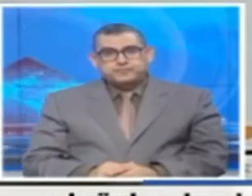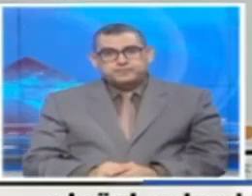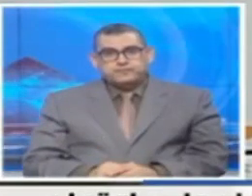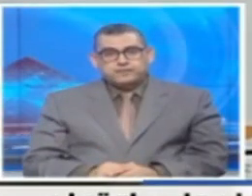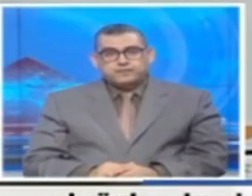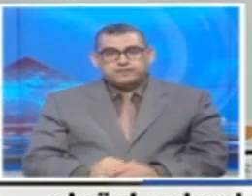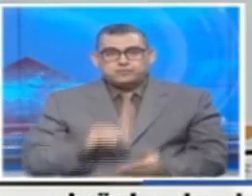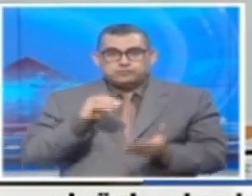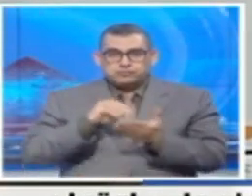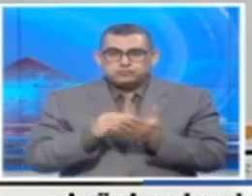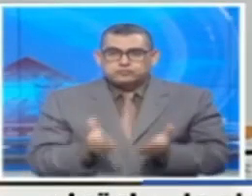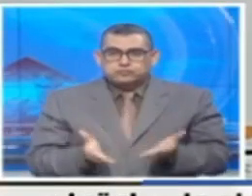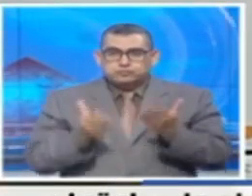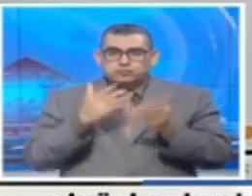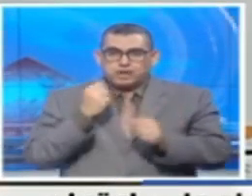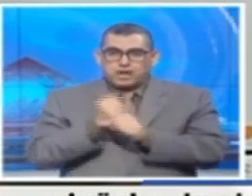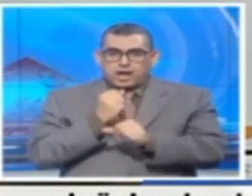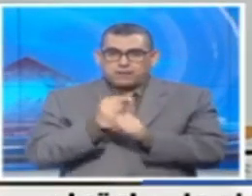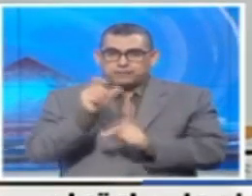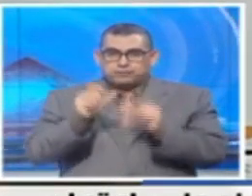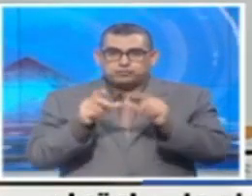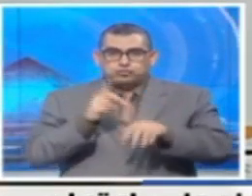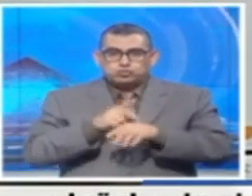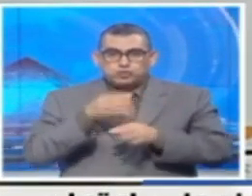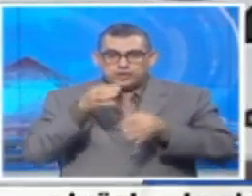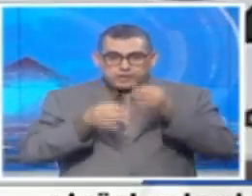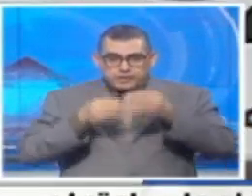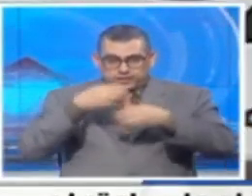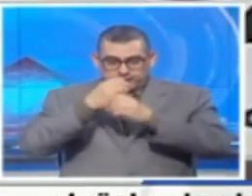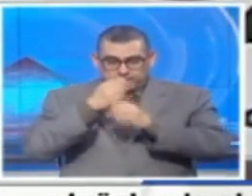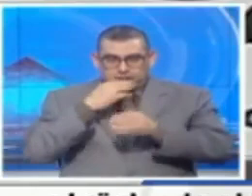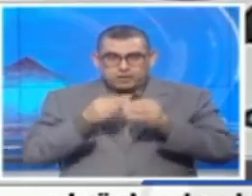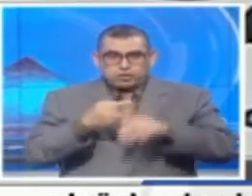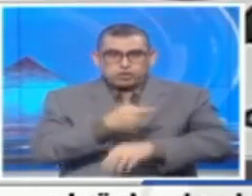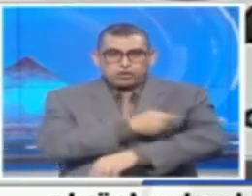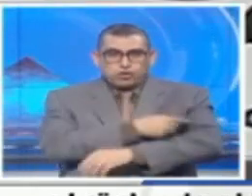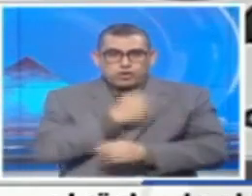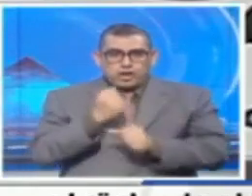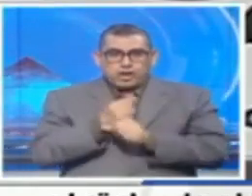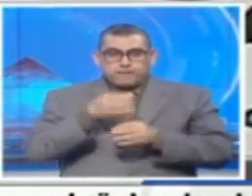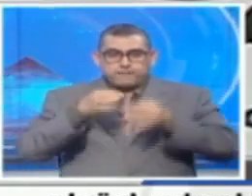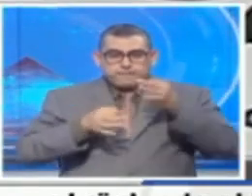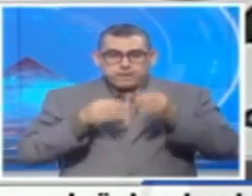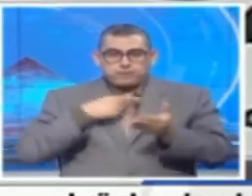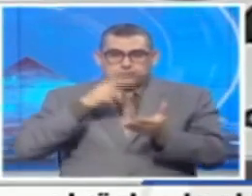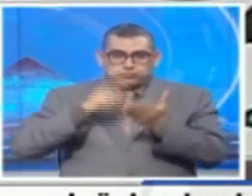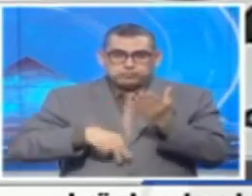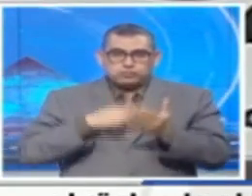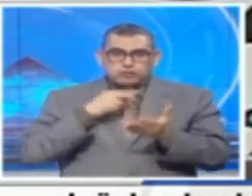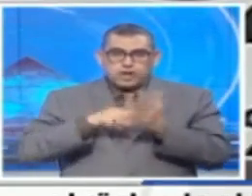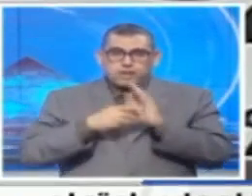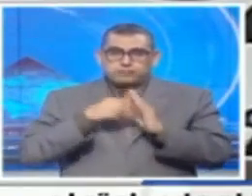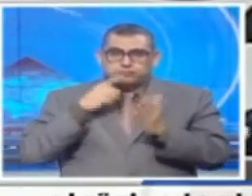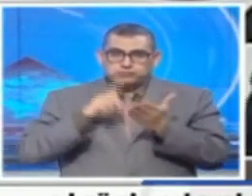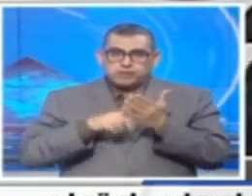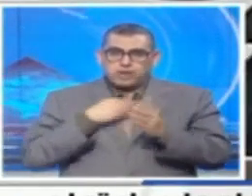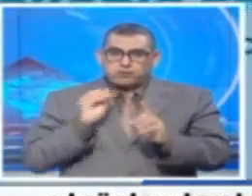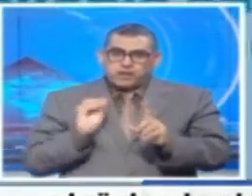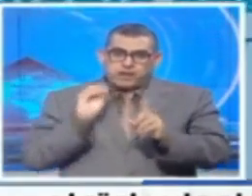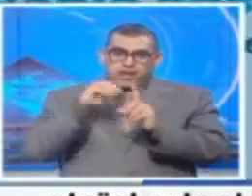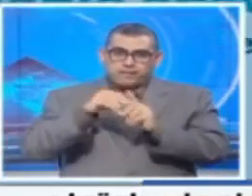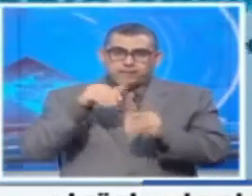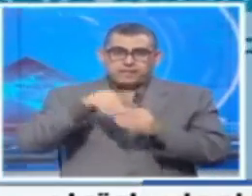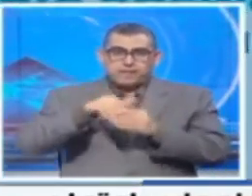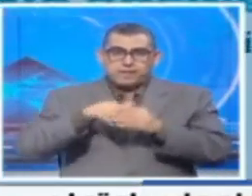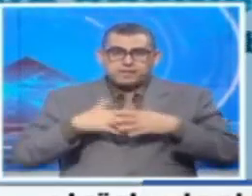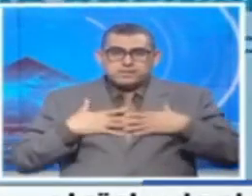بهدف رفع كفاءة كل الفئات العاملة بمجال التحاليل الطبية لمساعدة المعامل في الحصول على اعتماد الجودة للالتحاق بمنظومة التأمين